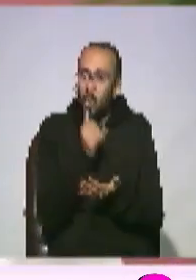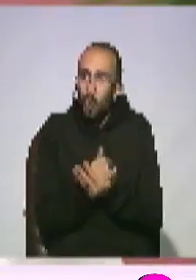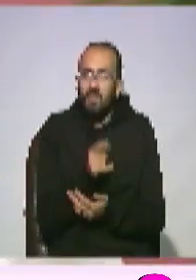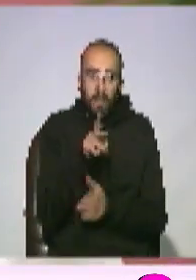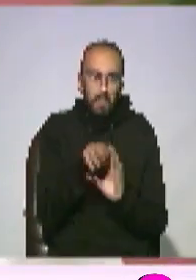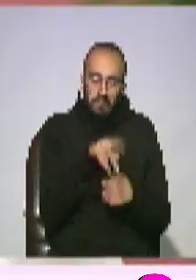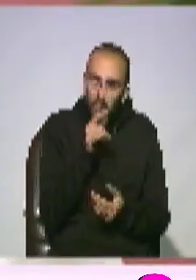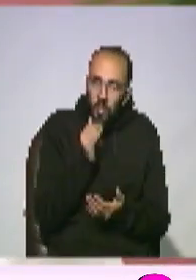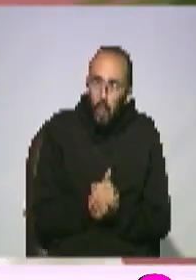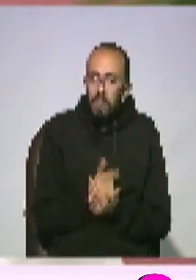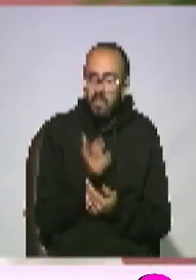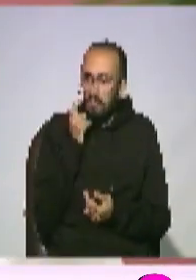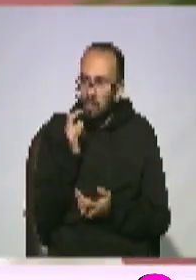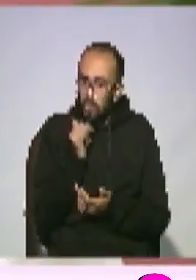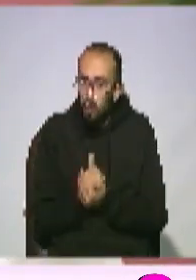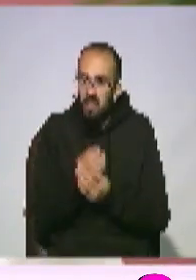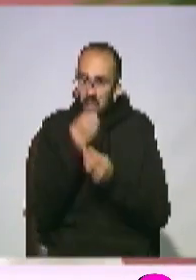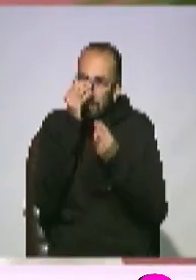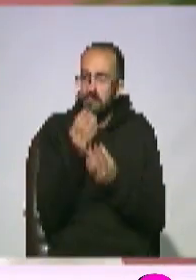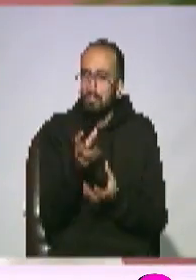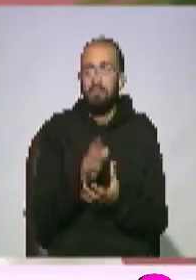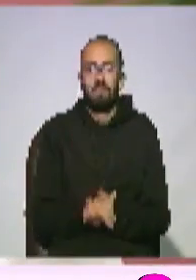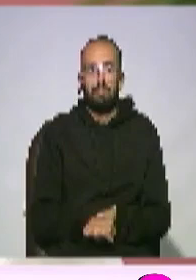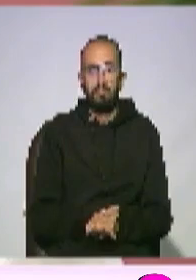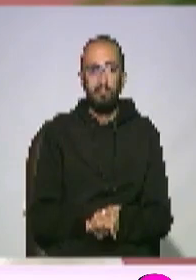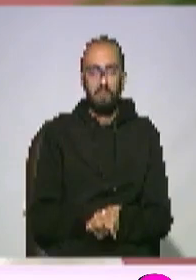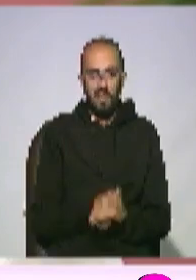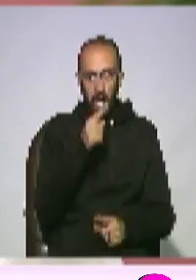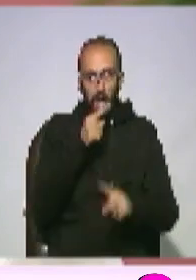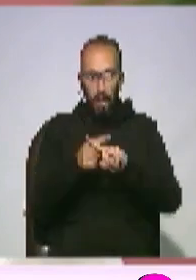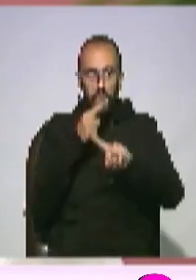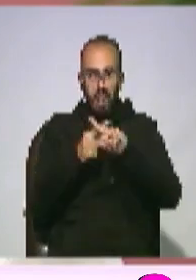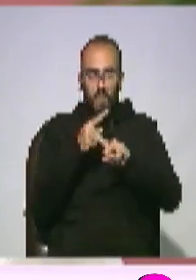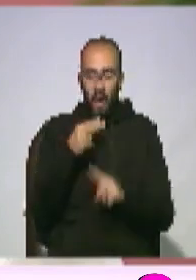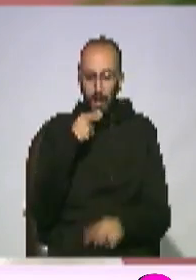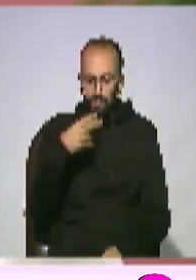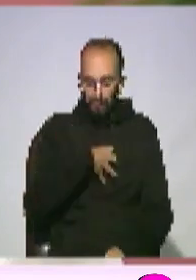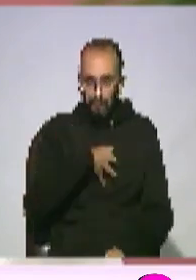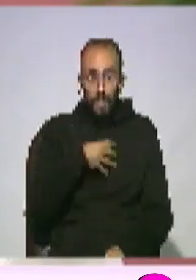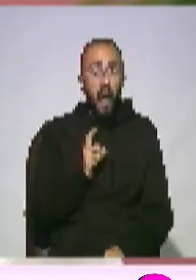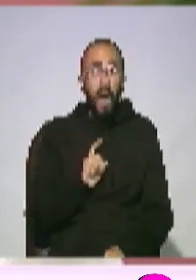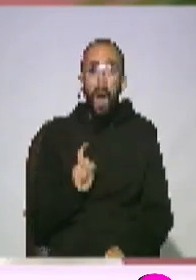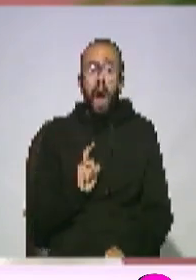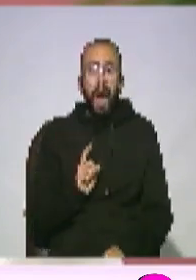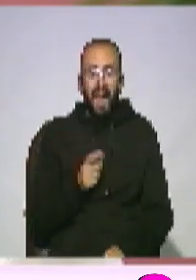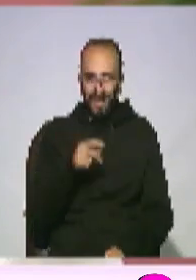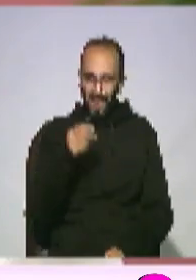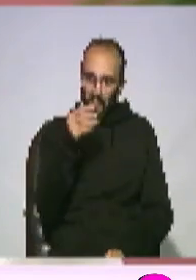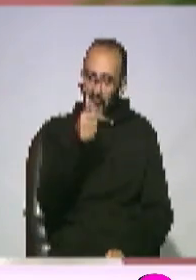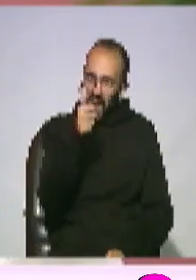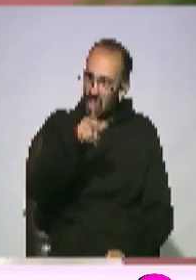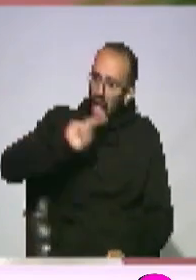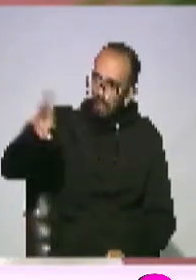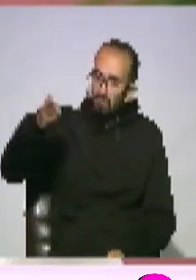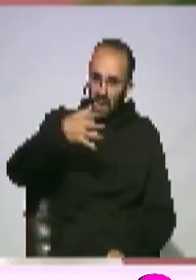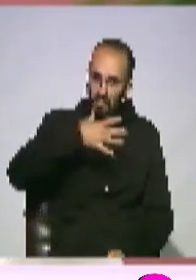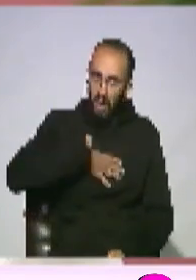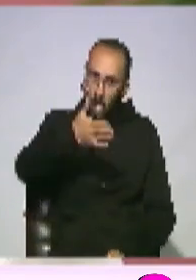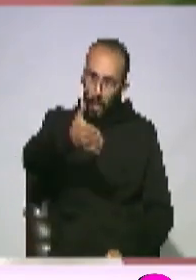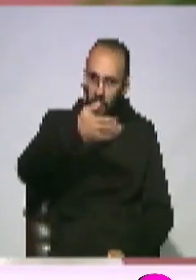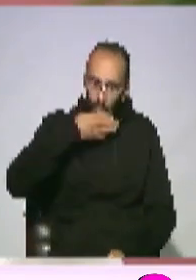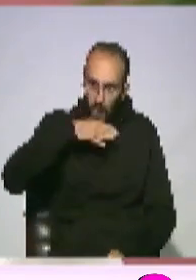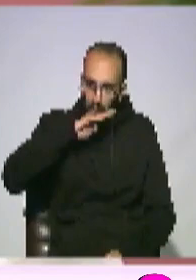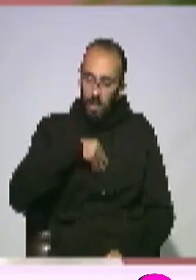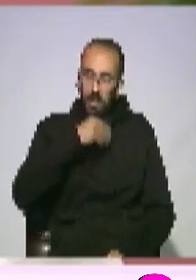بنسميها بتعبير الاخر التأنيب له، وان انت بص جبت لك وانت احسن من غيرك وانت بتلبس احسن من غيرك،